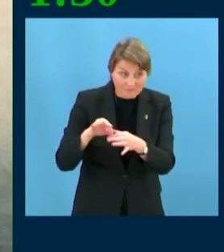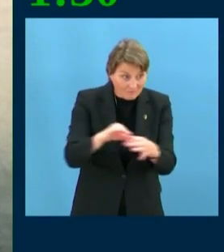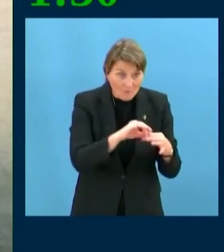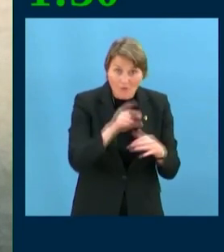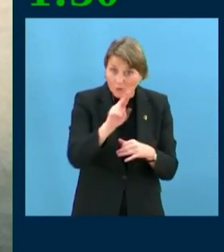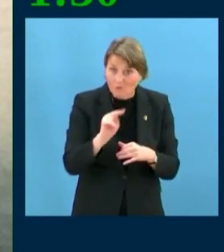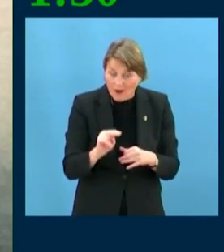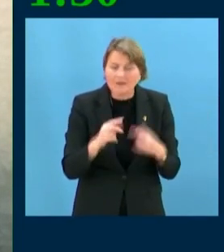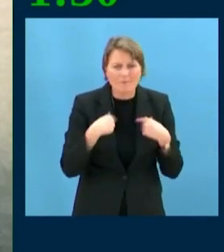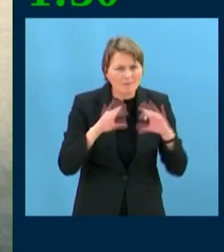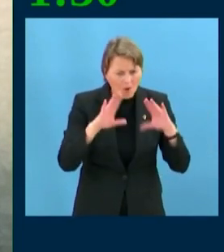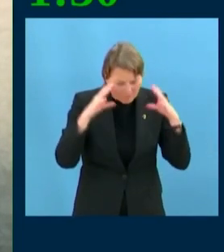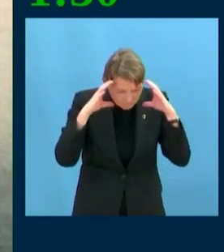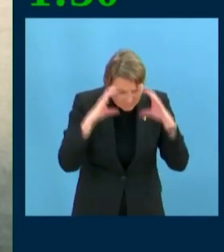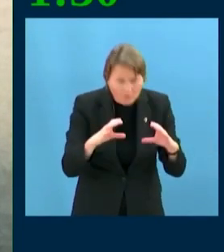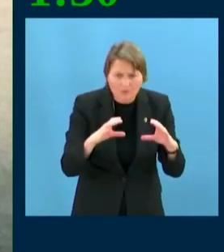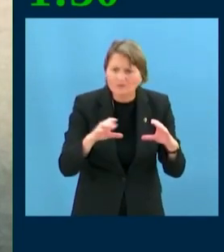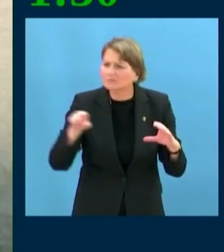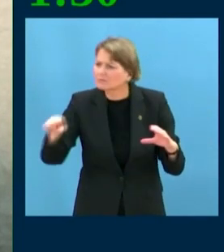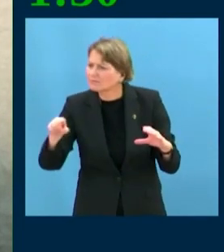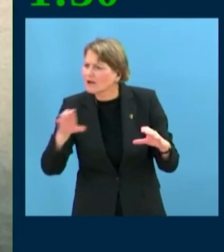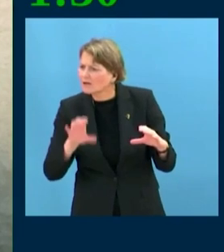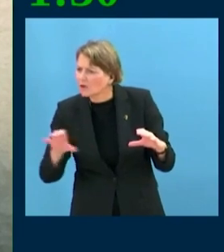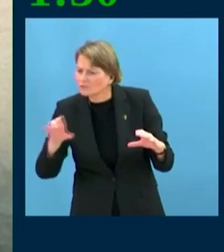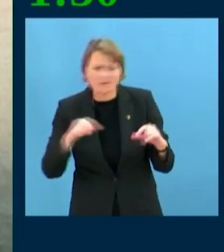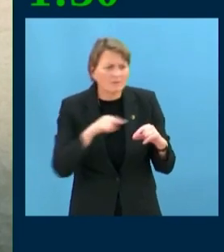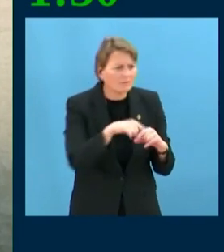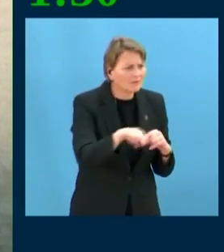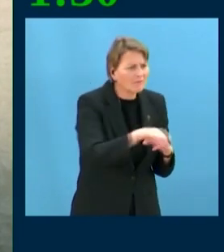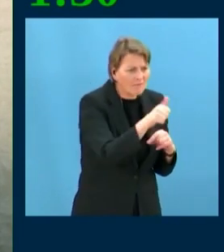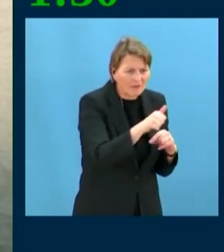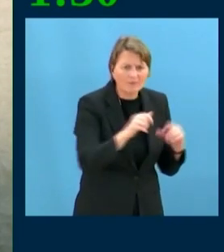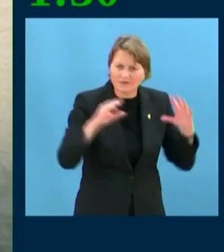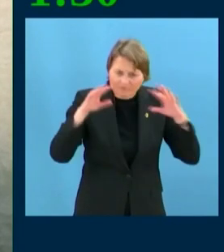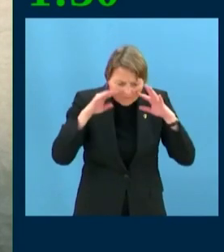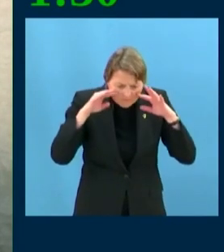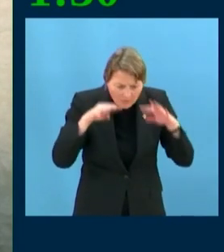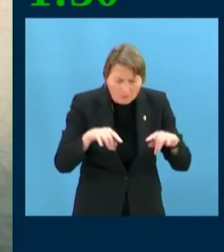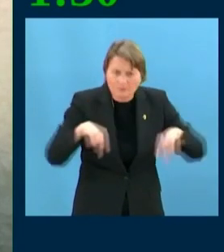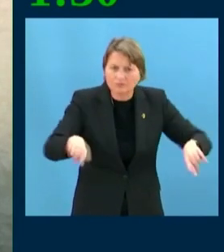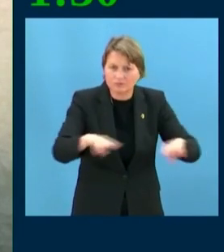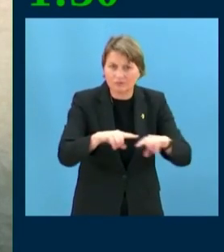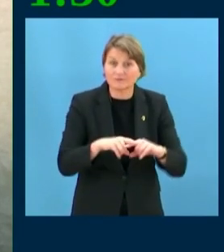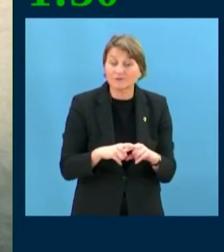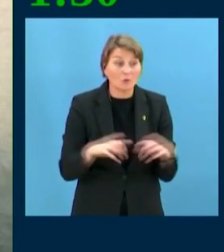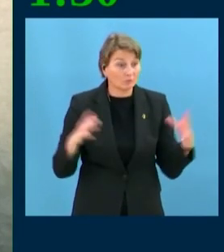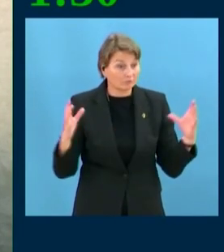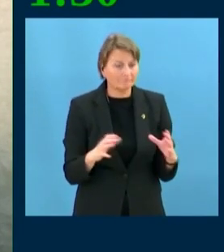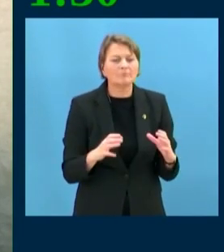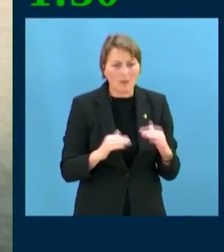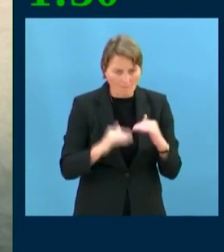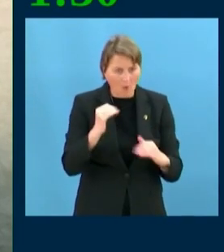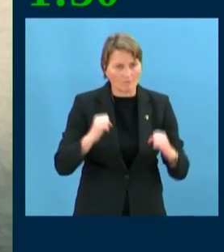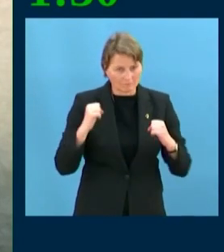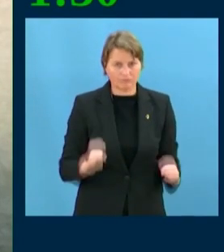savunucusuna dahil olmak üzere yerli halkların temsilcilerinin Hedef alınması Devletlerin ve Birleşmiş